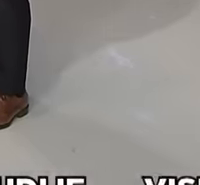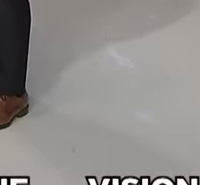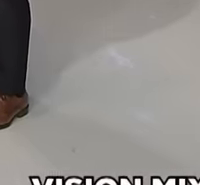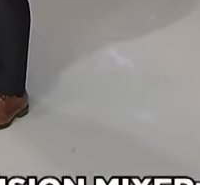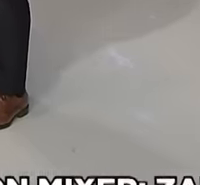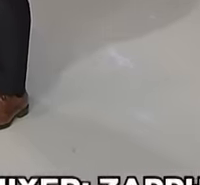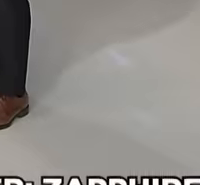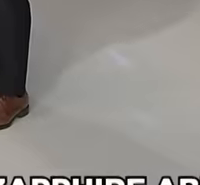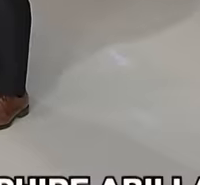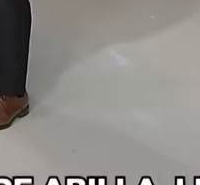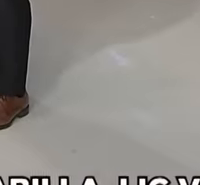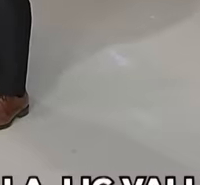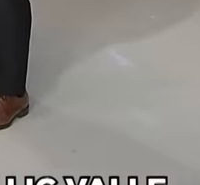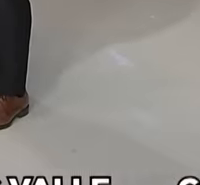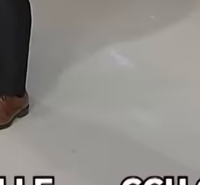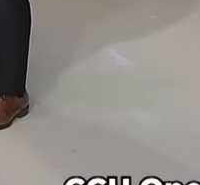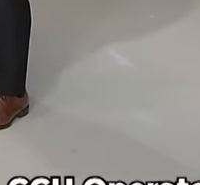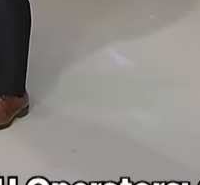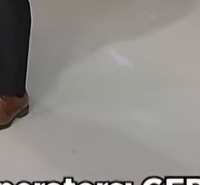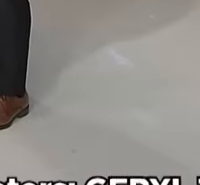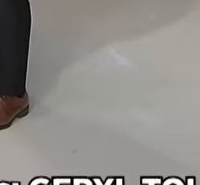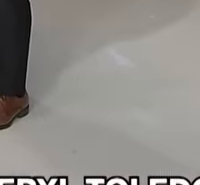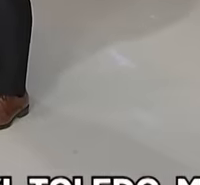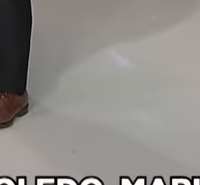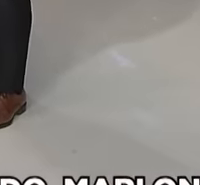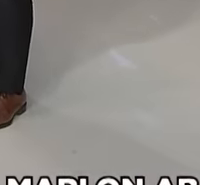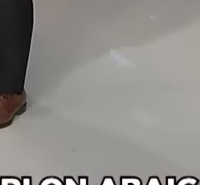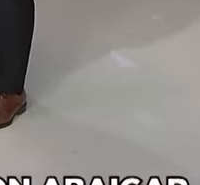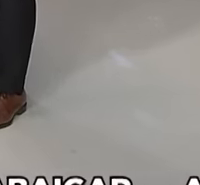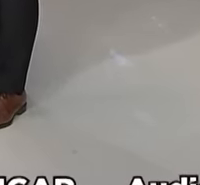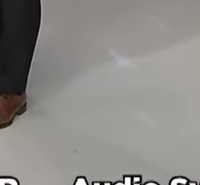yung lugar, pwede. Mm-hmm. Pero wag naman doon sa chocolate hills.